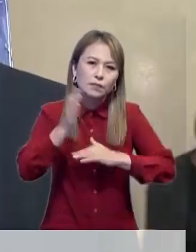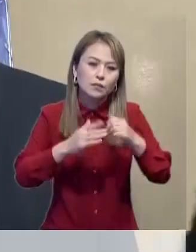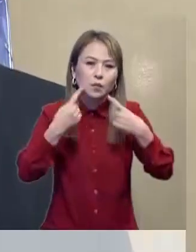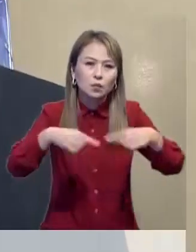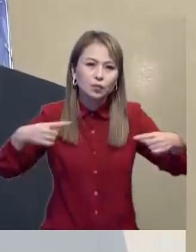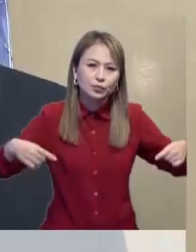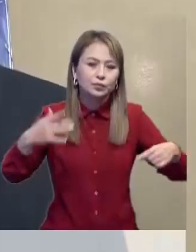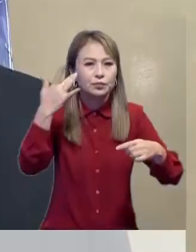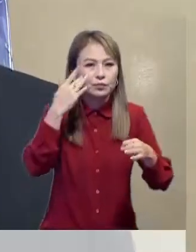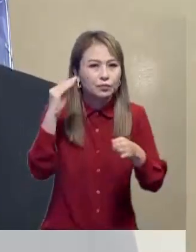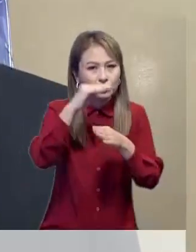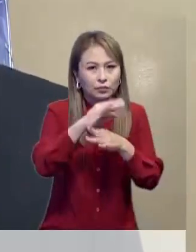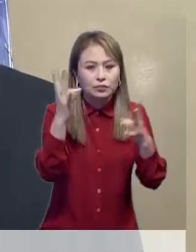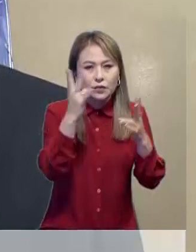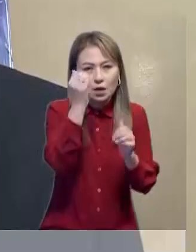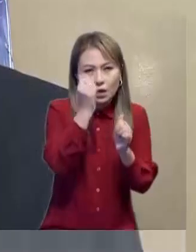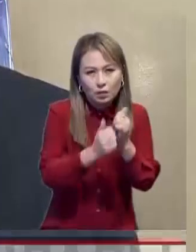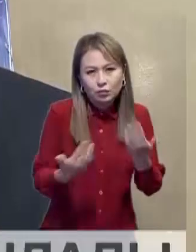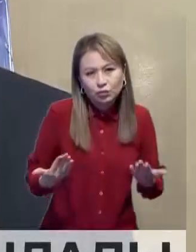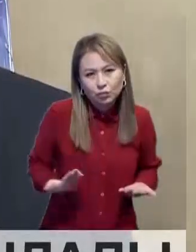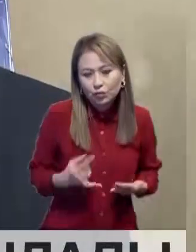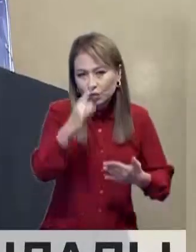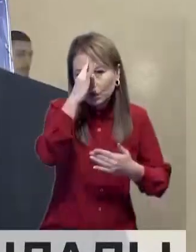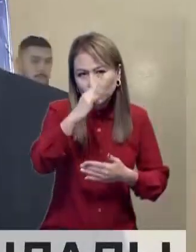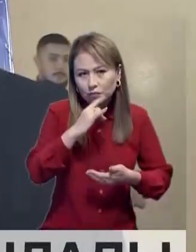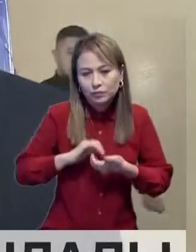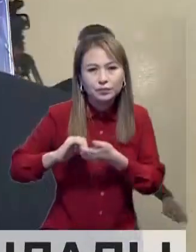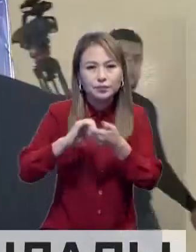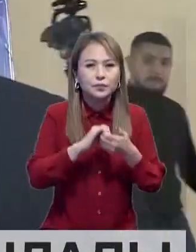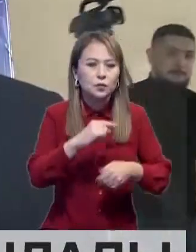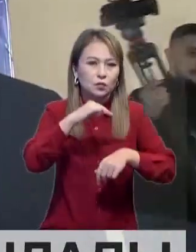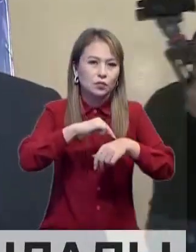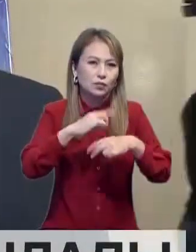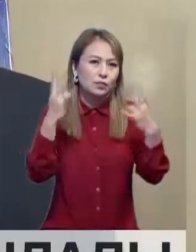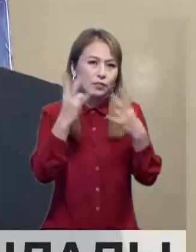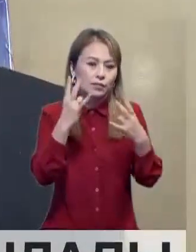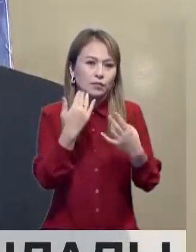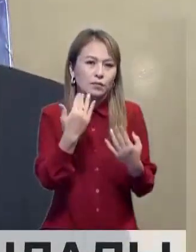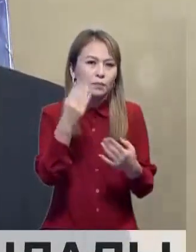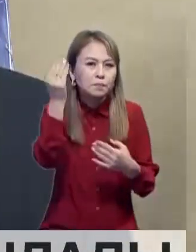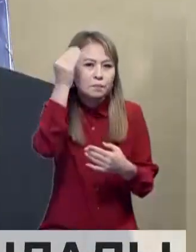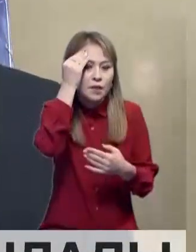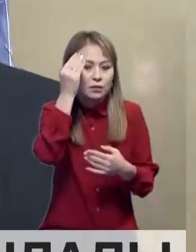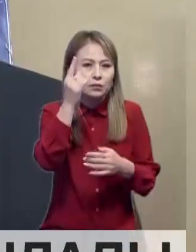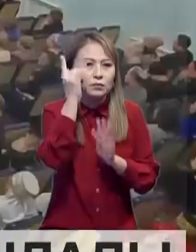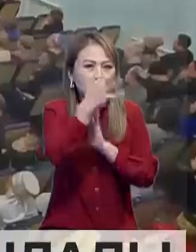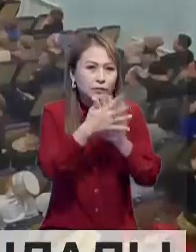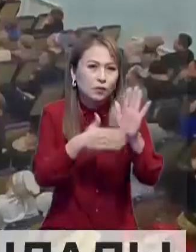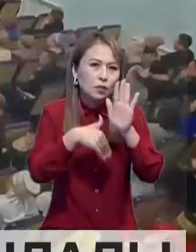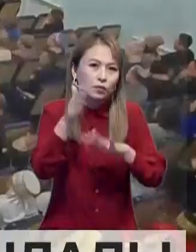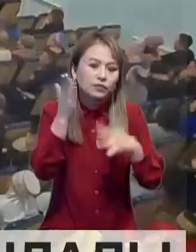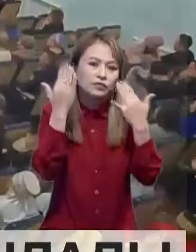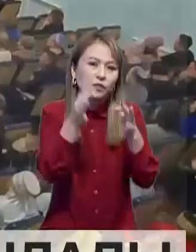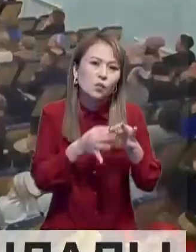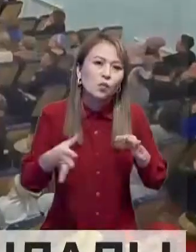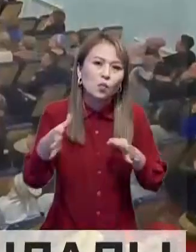де өңірлерге енгізу керек. Өйткені әрбір тұрғын осы Қазақстан халқы ассамблеясының бар екенін сезіну керек. Оның мән-мағынасын жақыннан түсіне білу қажет. Енді